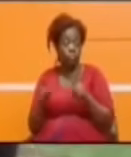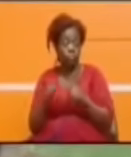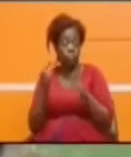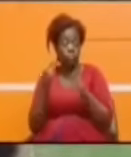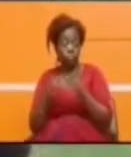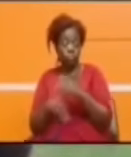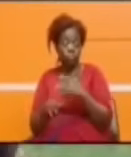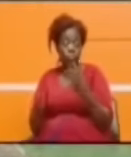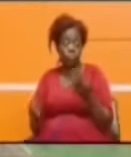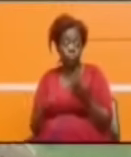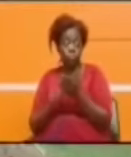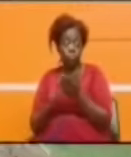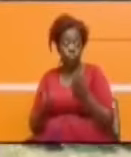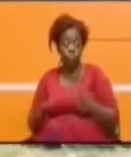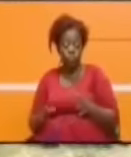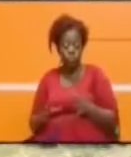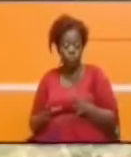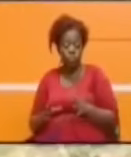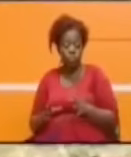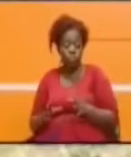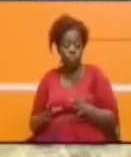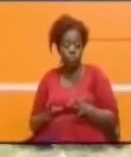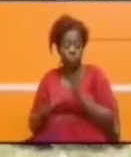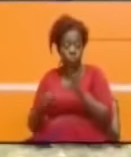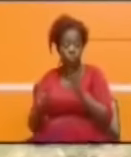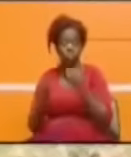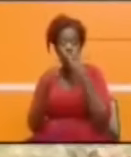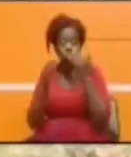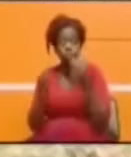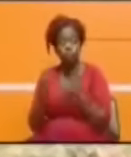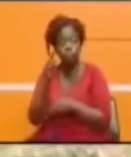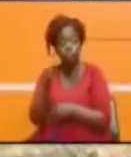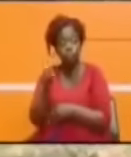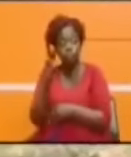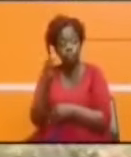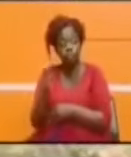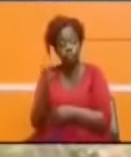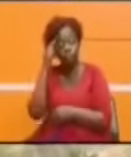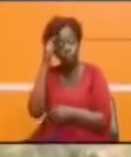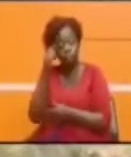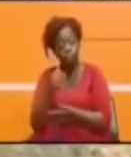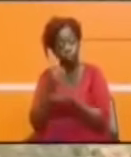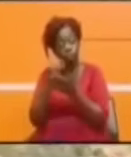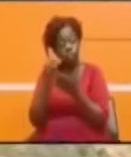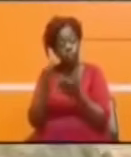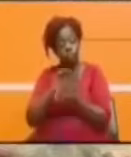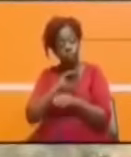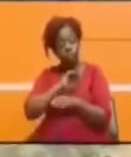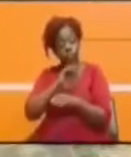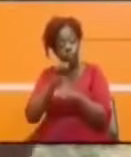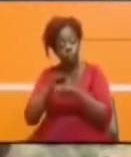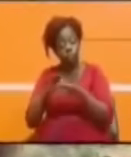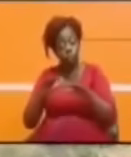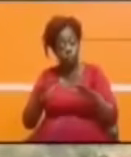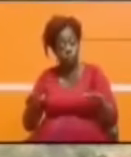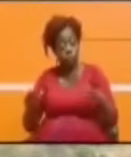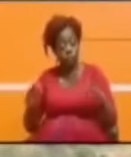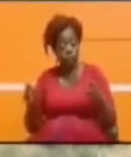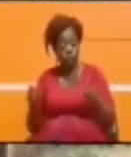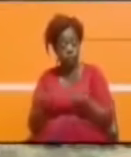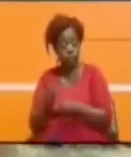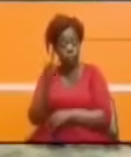nti yabibatwalako ku lyanyi lya mmondo. Twebaza maama Nabbanja okutuyamba ku bibanja byaffe kuno. Poroti